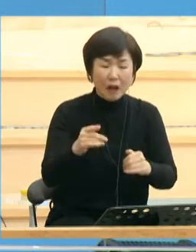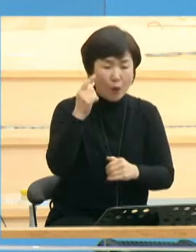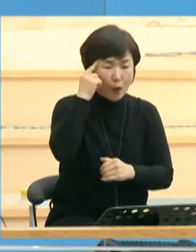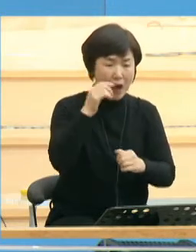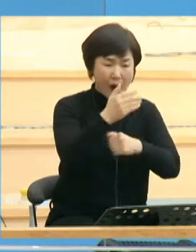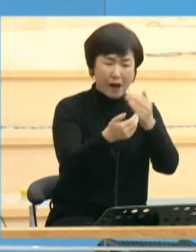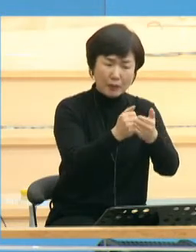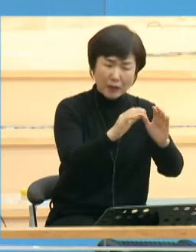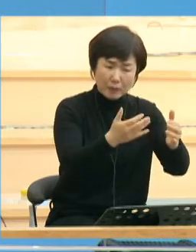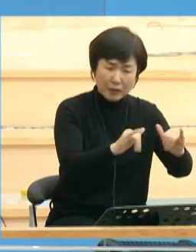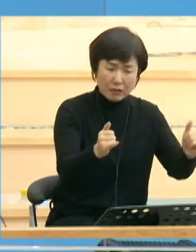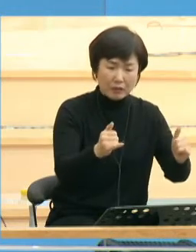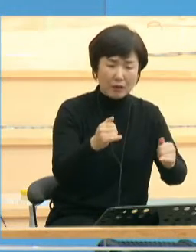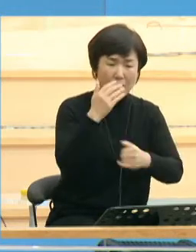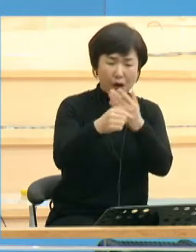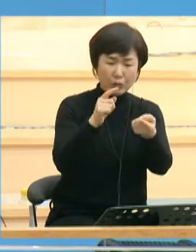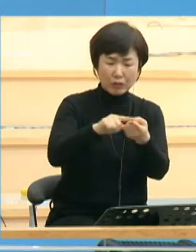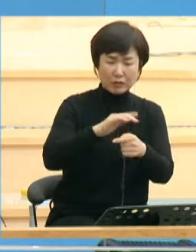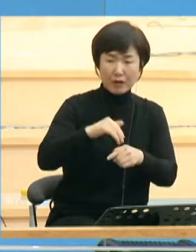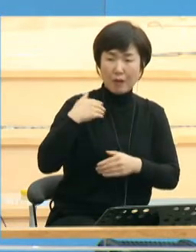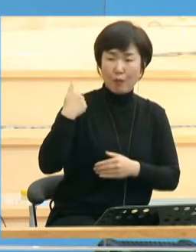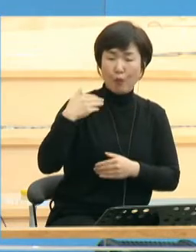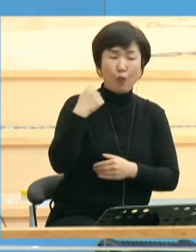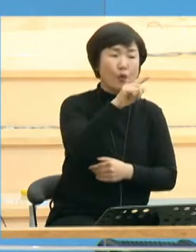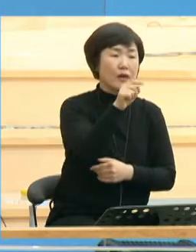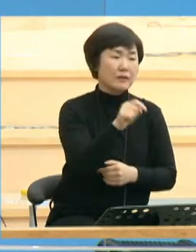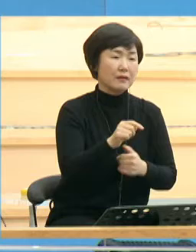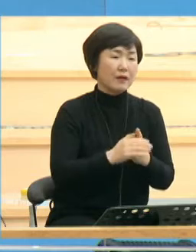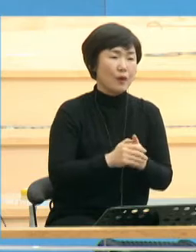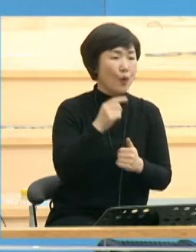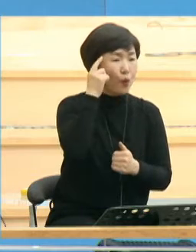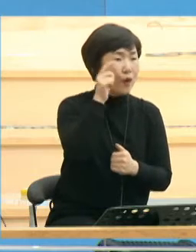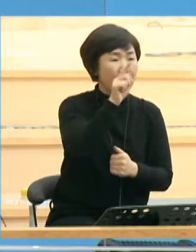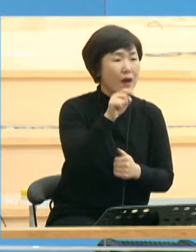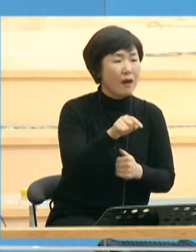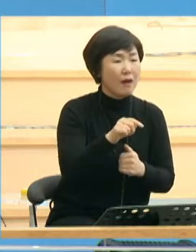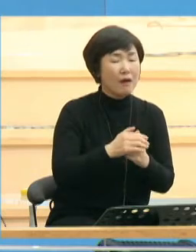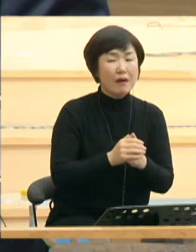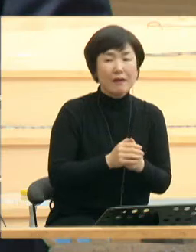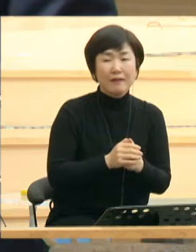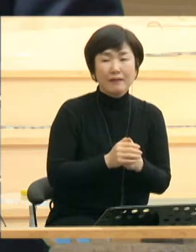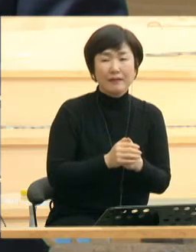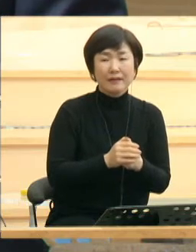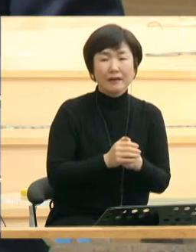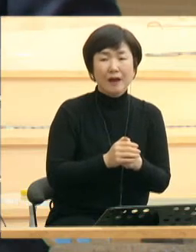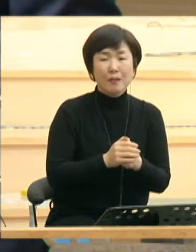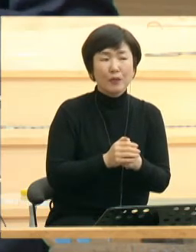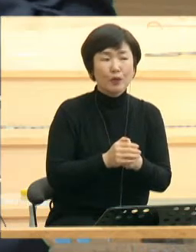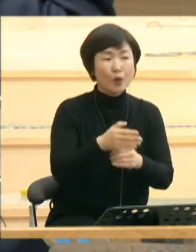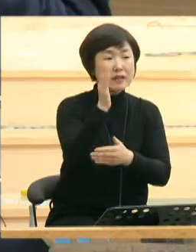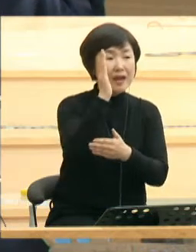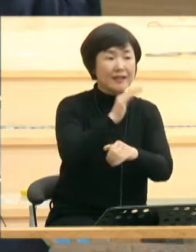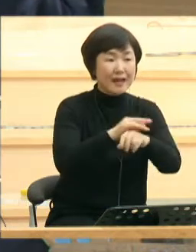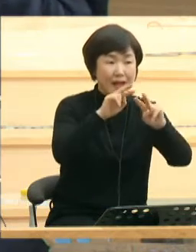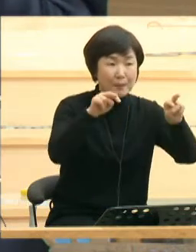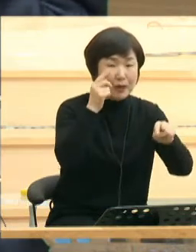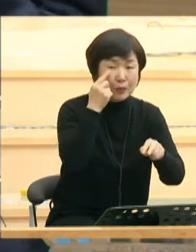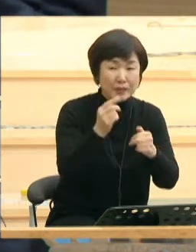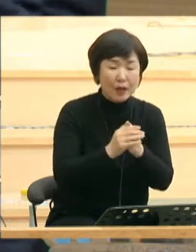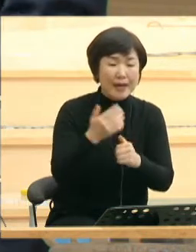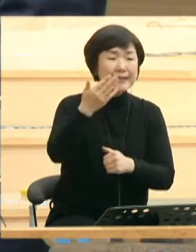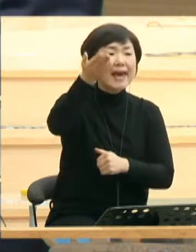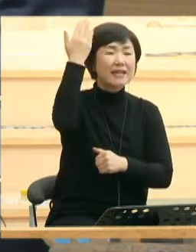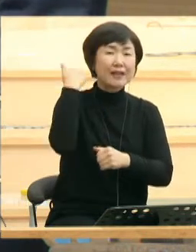몰랐을까 이유는 간단하게 오늘 본문이 얘기하는 걸 추적을 해 보십시오 일단 이제 네 하나님을 잘